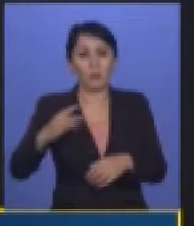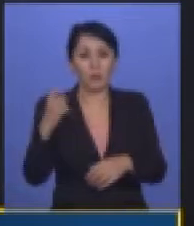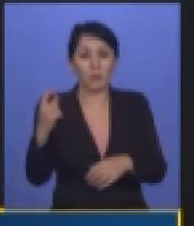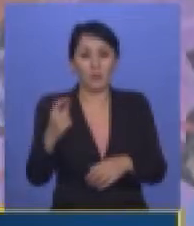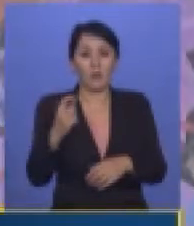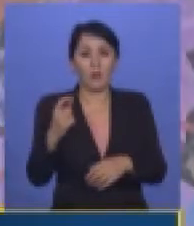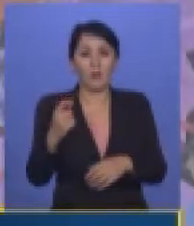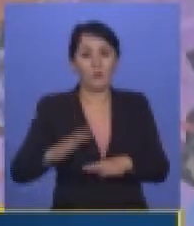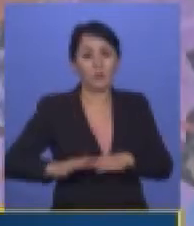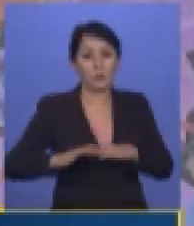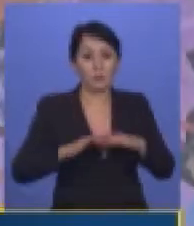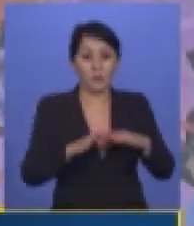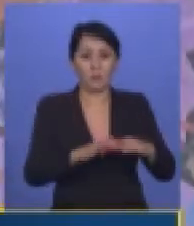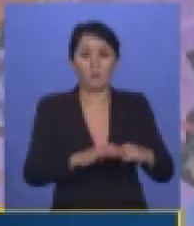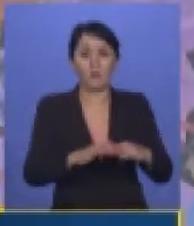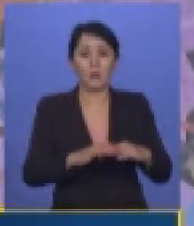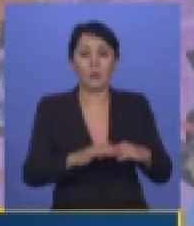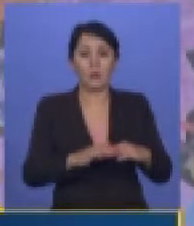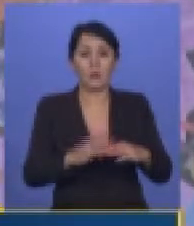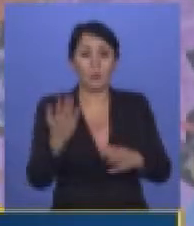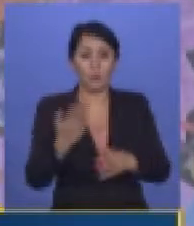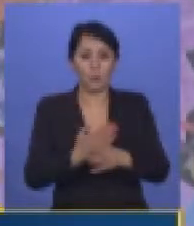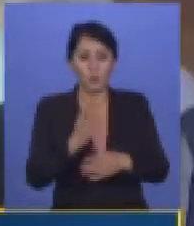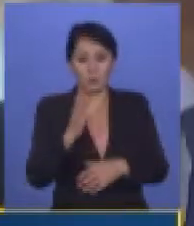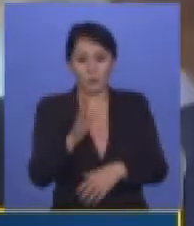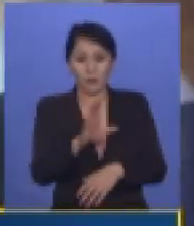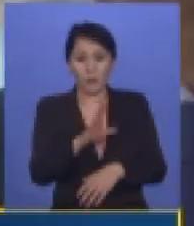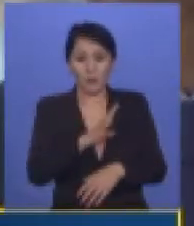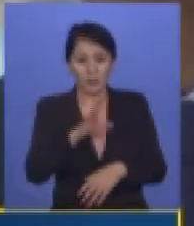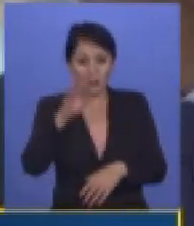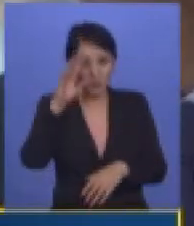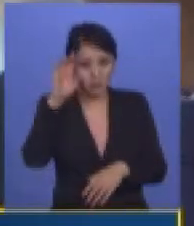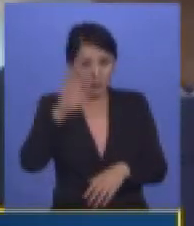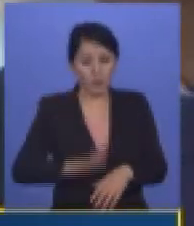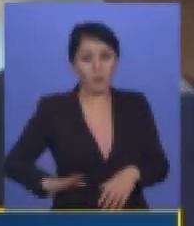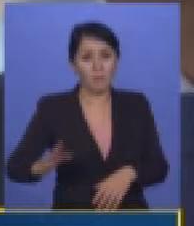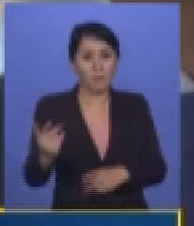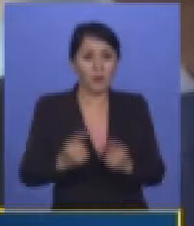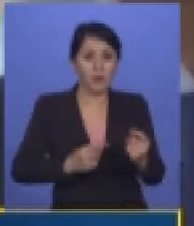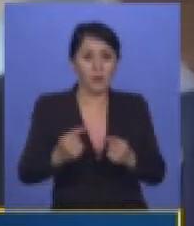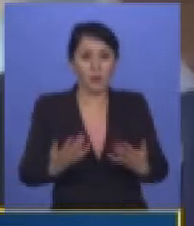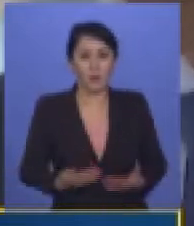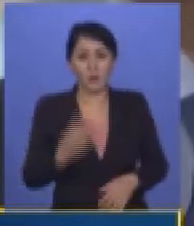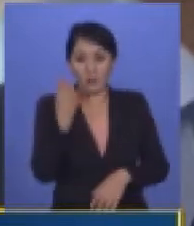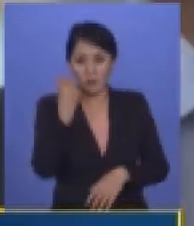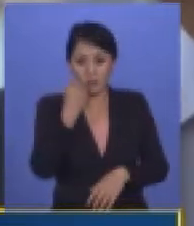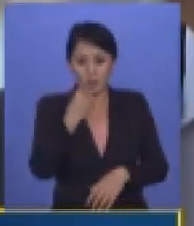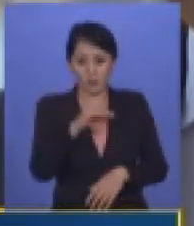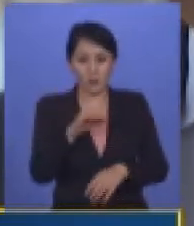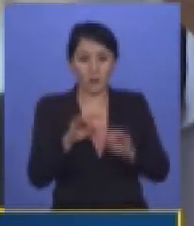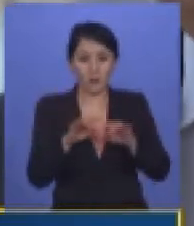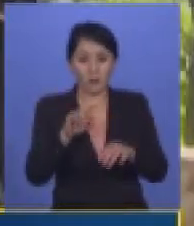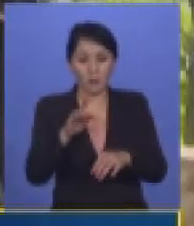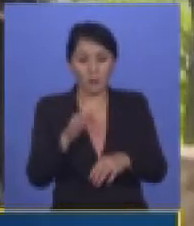олда инвесторлерді тартуға бізге көмек болар еді. Мемлекет басшысы алдымен халықтың тұрмыс сапасын жақсарту керегін ескертті. Қасым